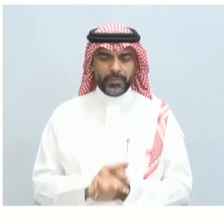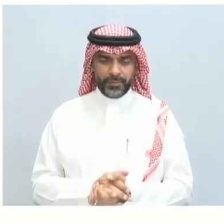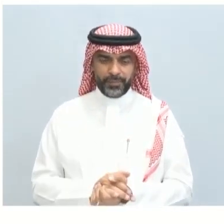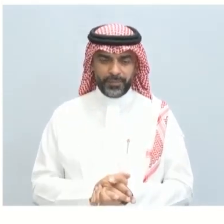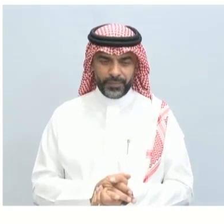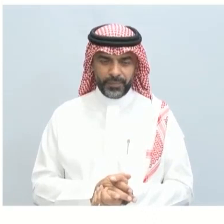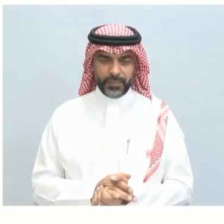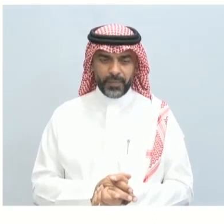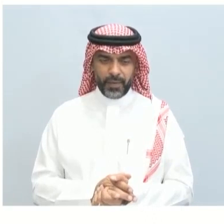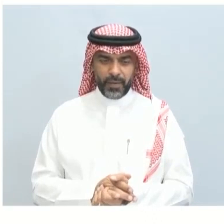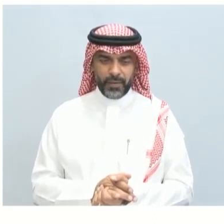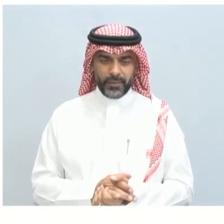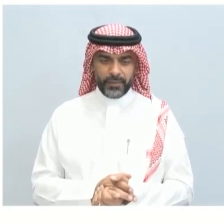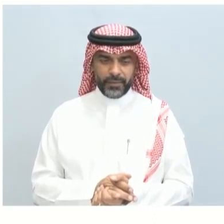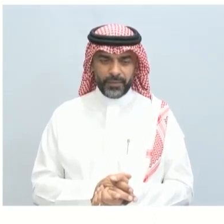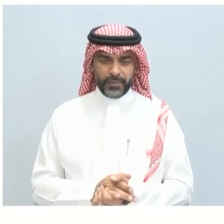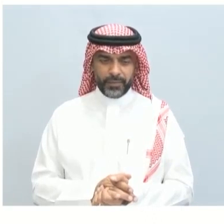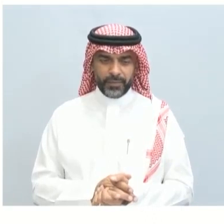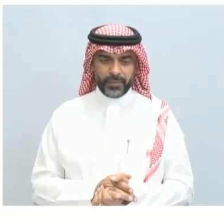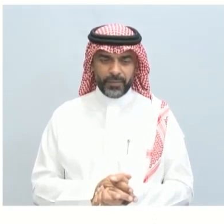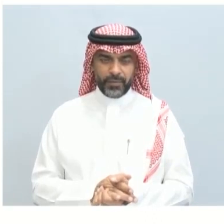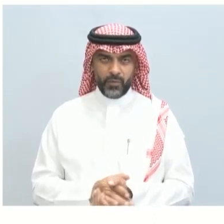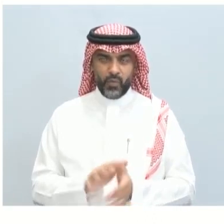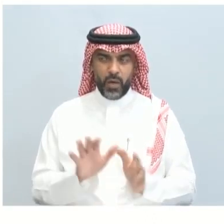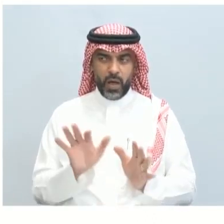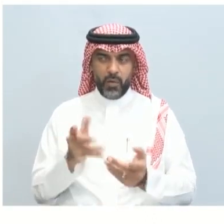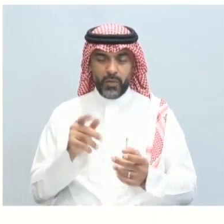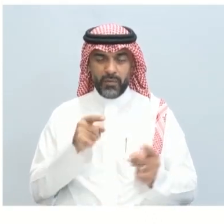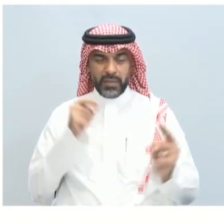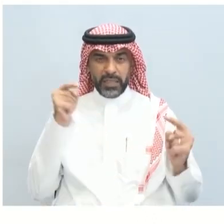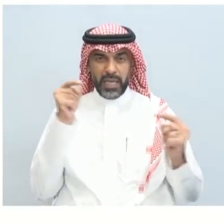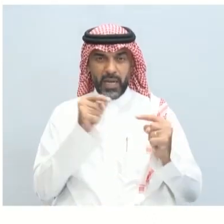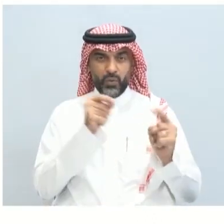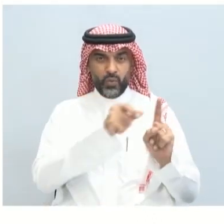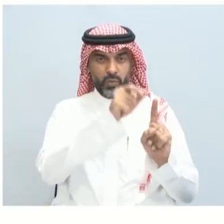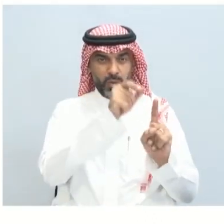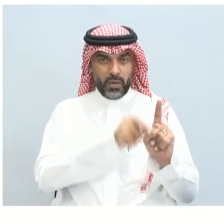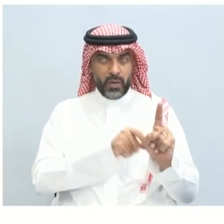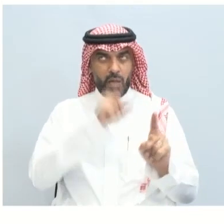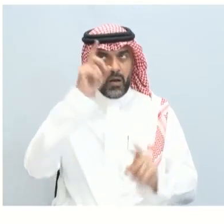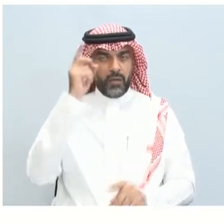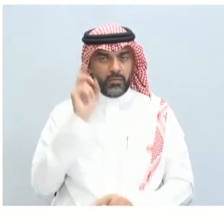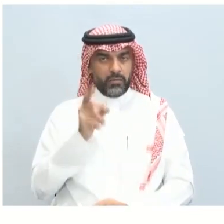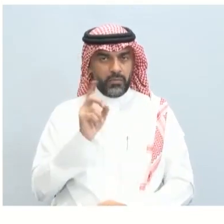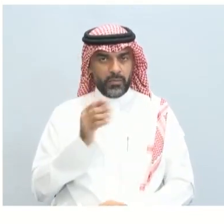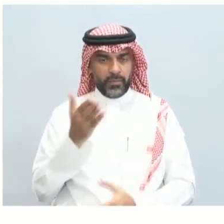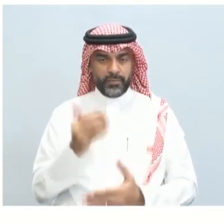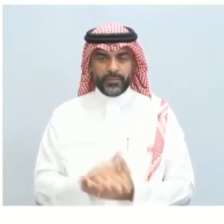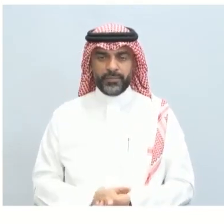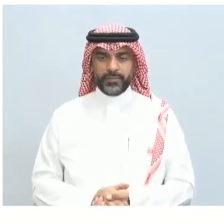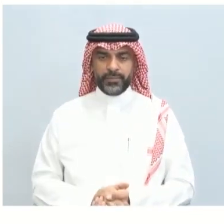لهم من الملك شيء وان من عاداهم توعده الله عز وجل بالحرب